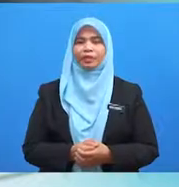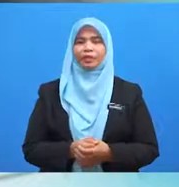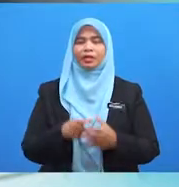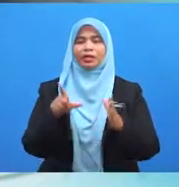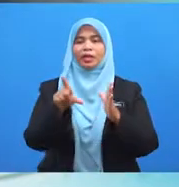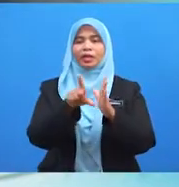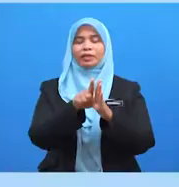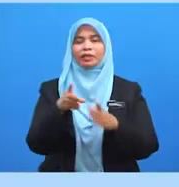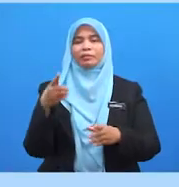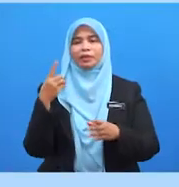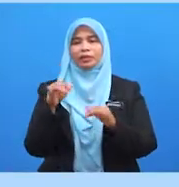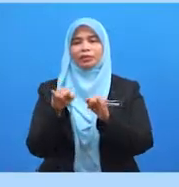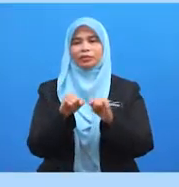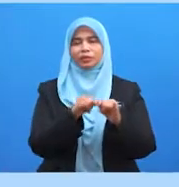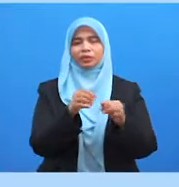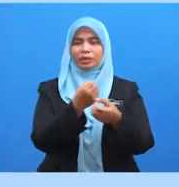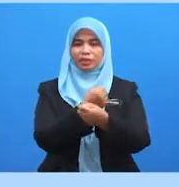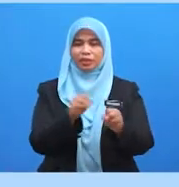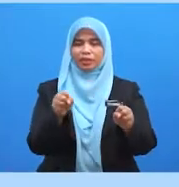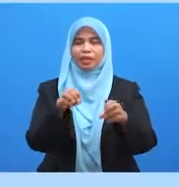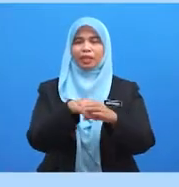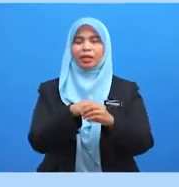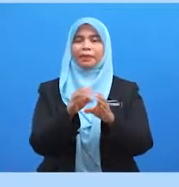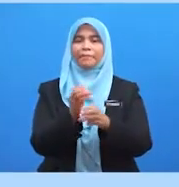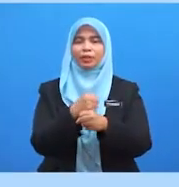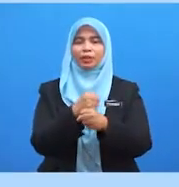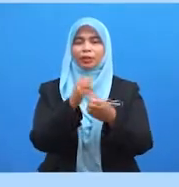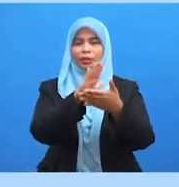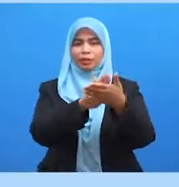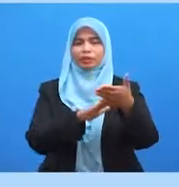Latar belakang juga disediakan dalam bentuk jadual.